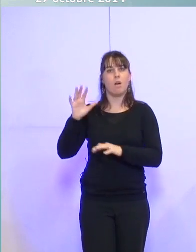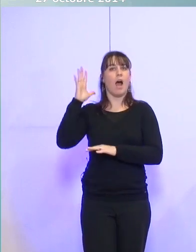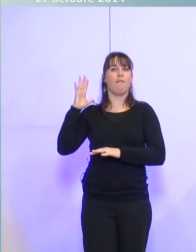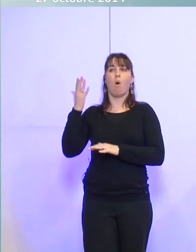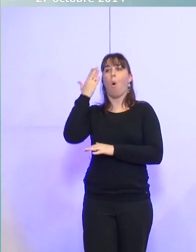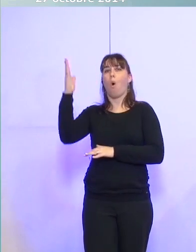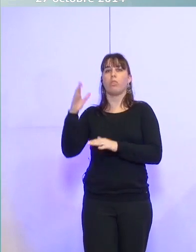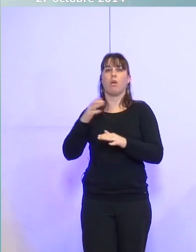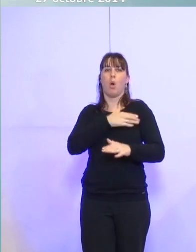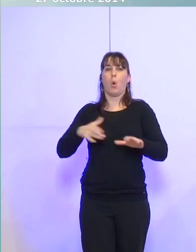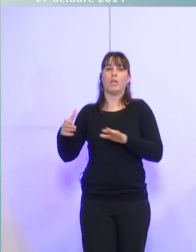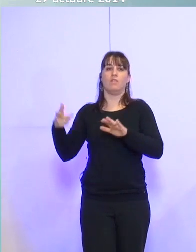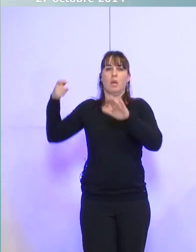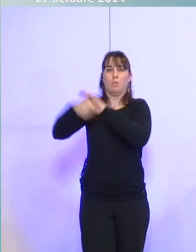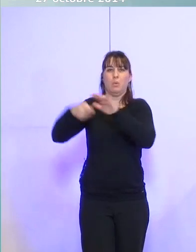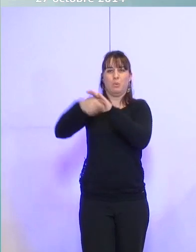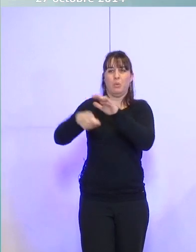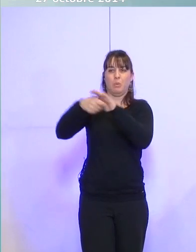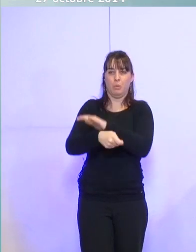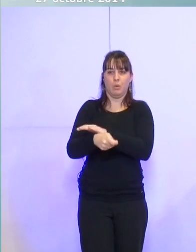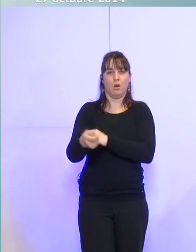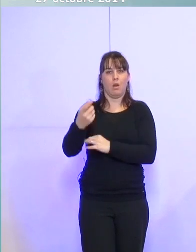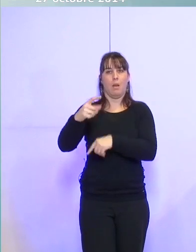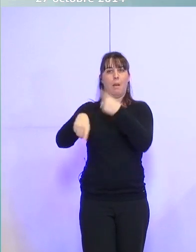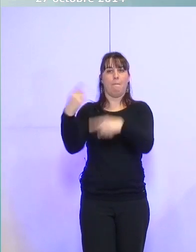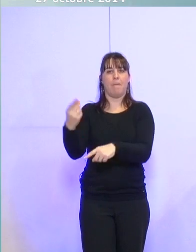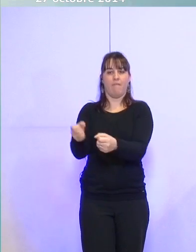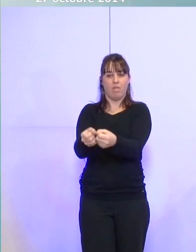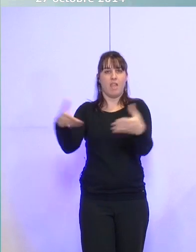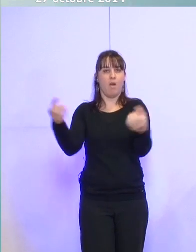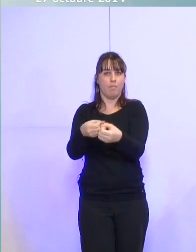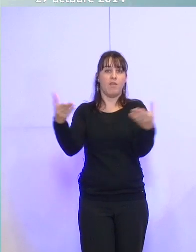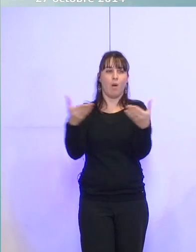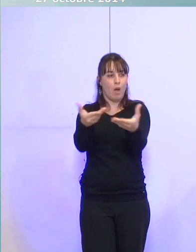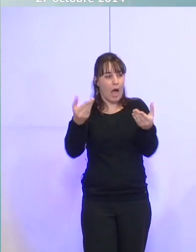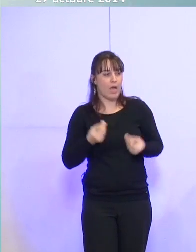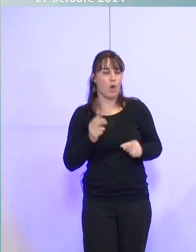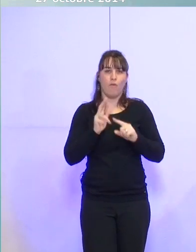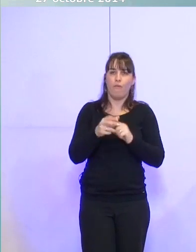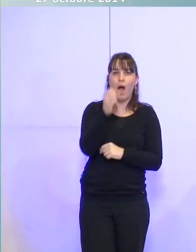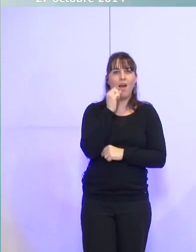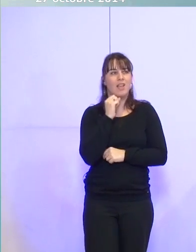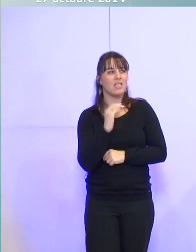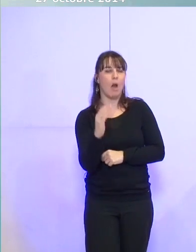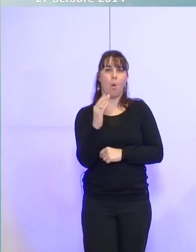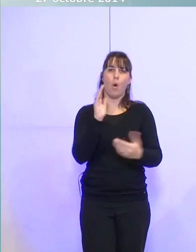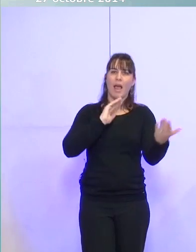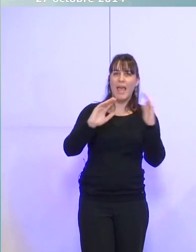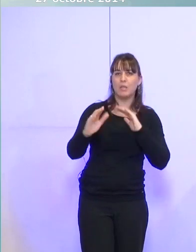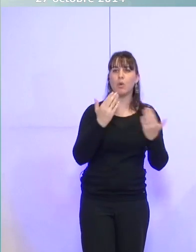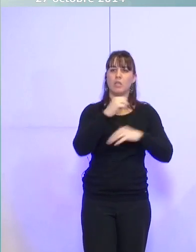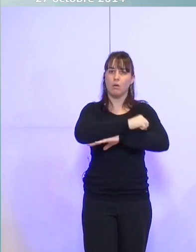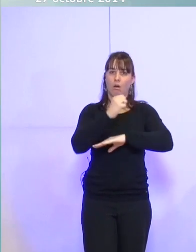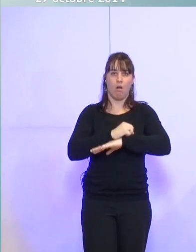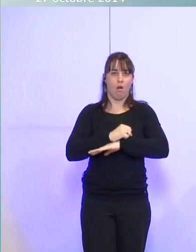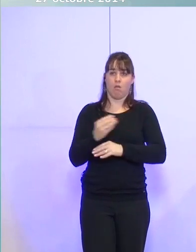d'autres collectivités leur ont permis de développer des outils qui, en termes d'accueil, de foires, de salons et d'expositions, nous ont